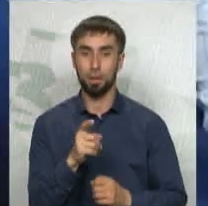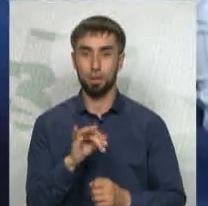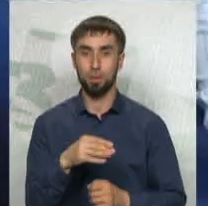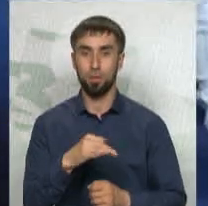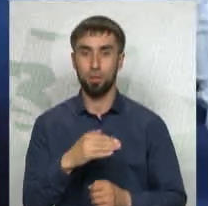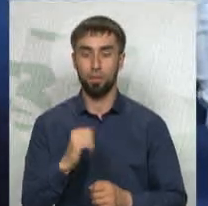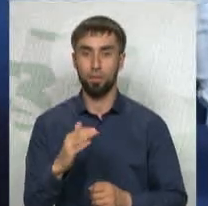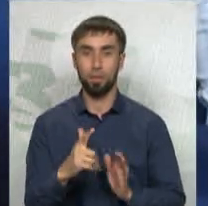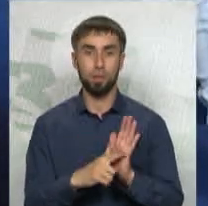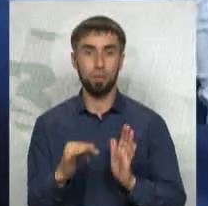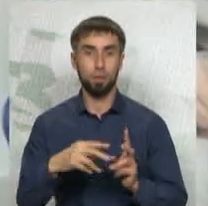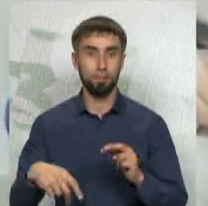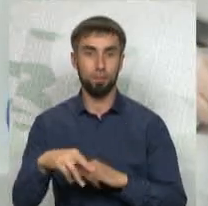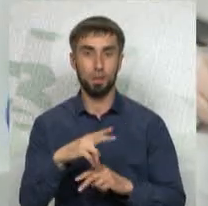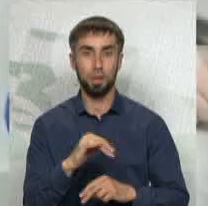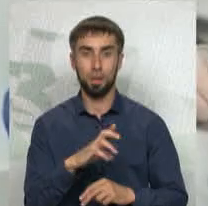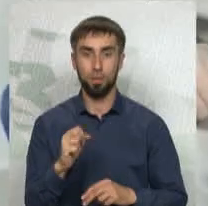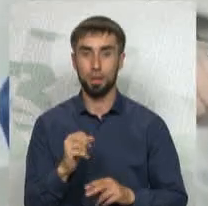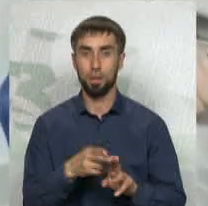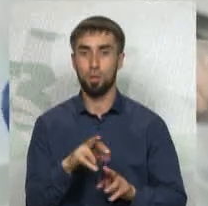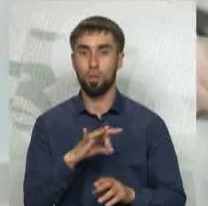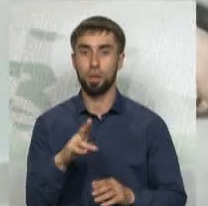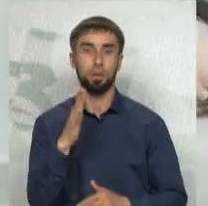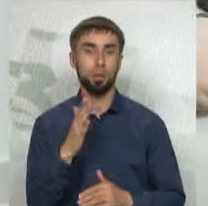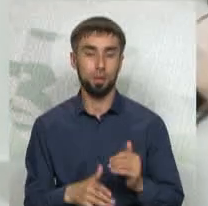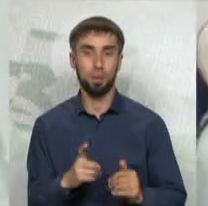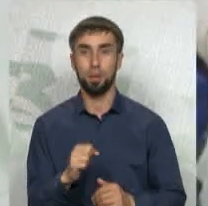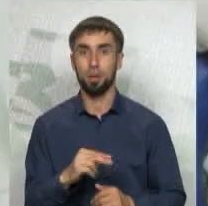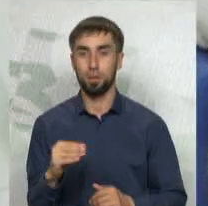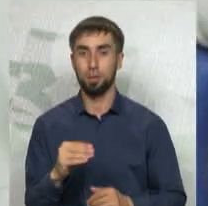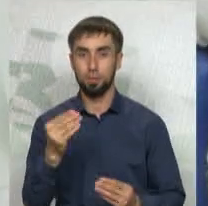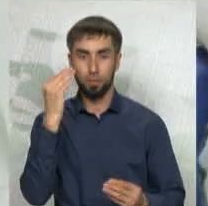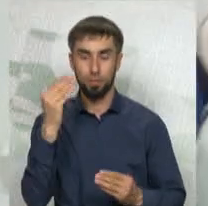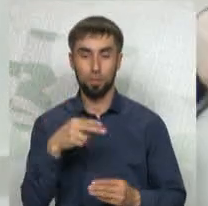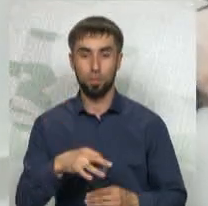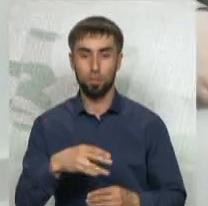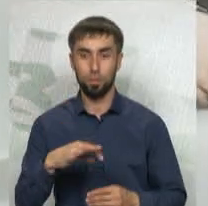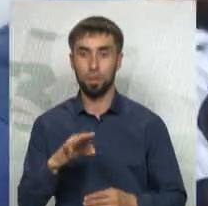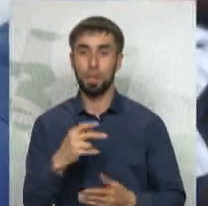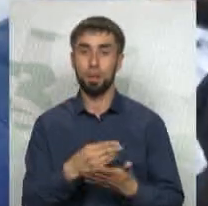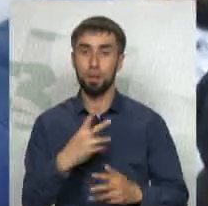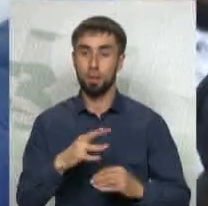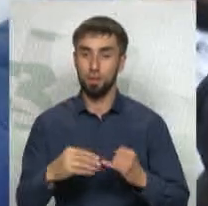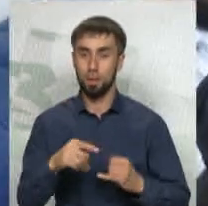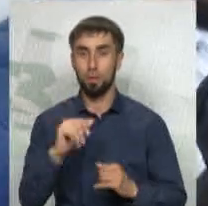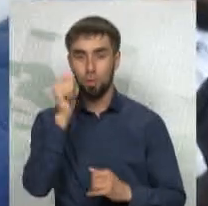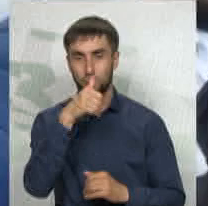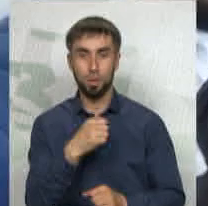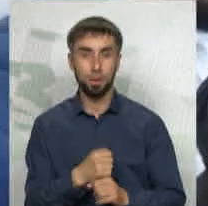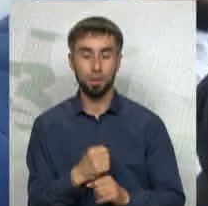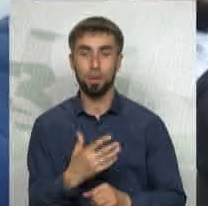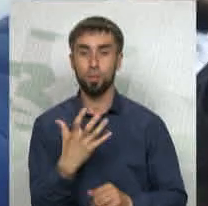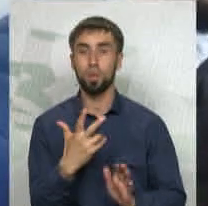таваф, семикратный обход вокруг Каабы. Этими обрядами завершается хадж. Напомним, паломничество на Святой Земле в этом году